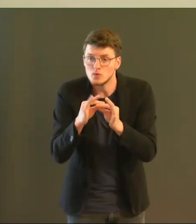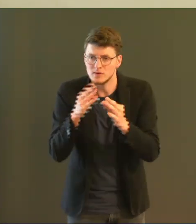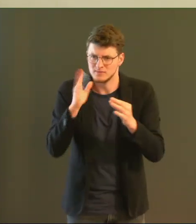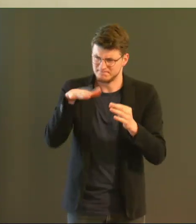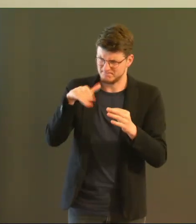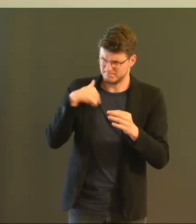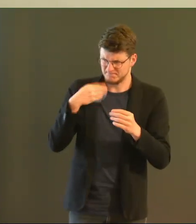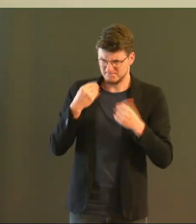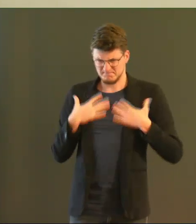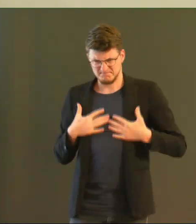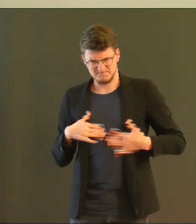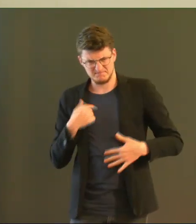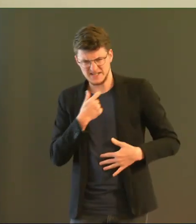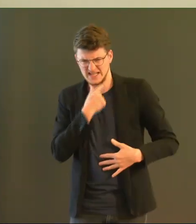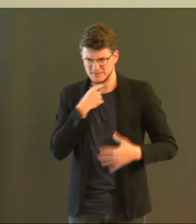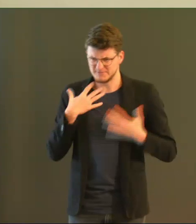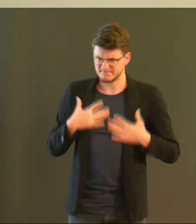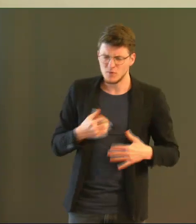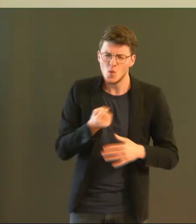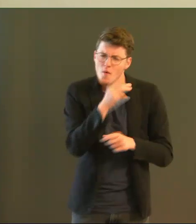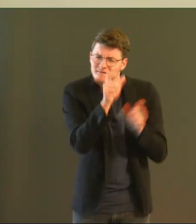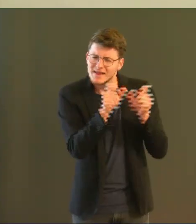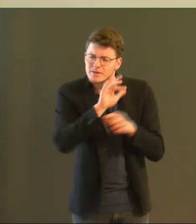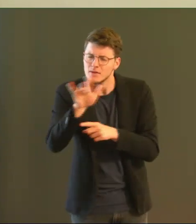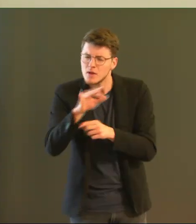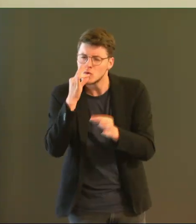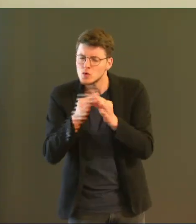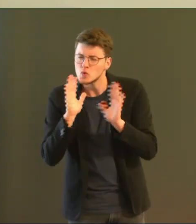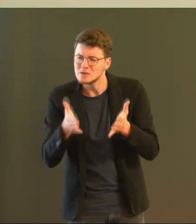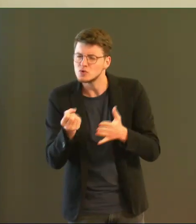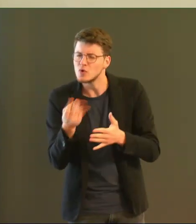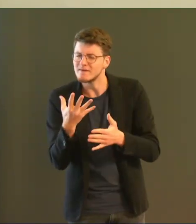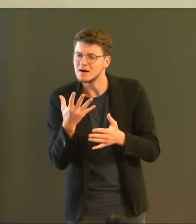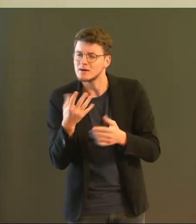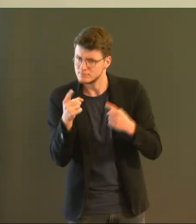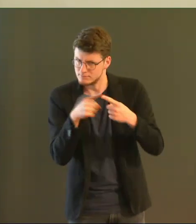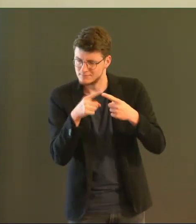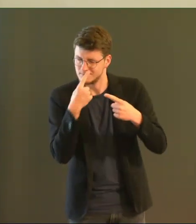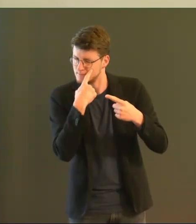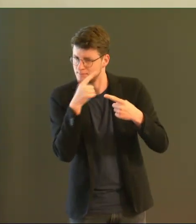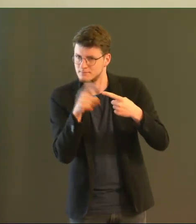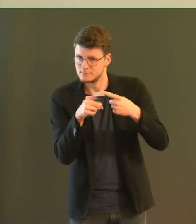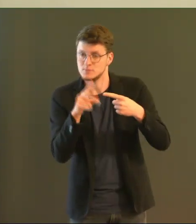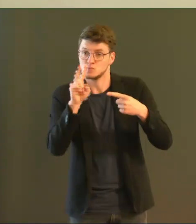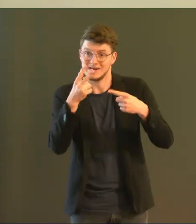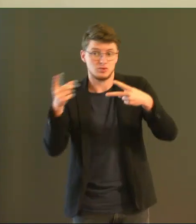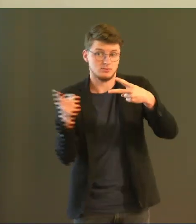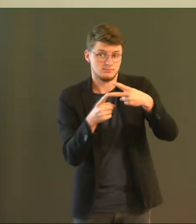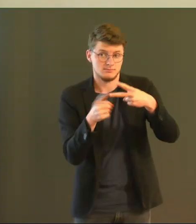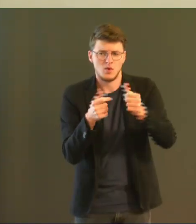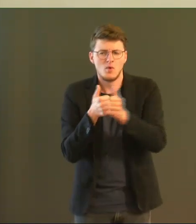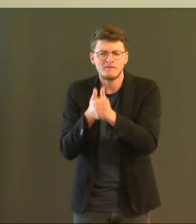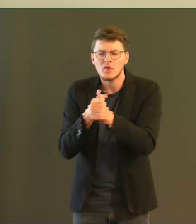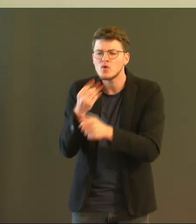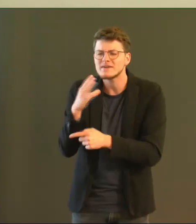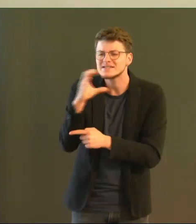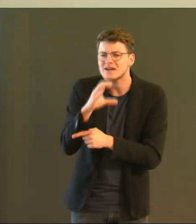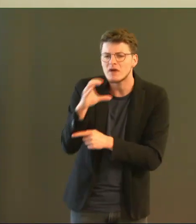au coup de fouet aux frises cette optique sur l'absentéisme